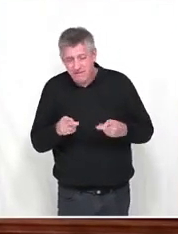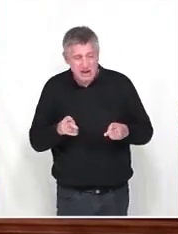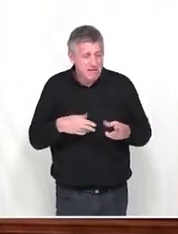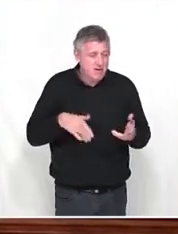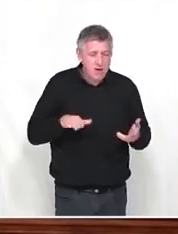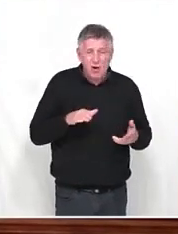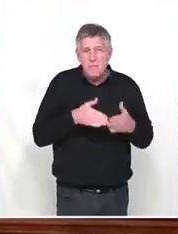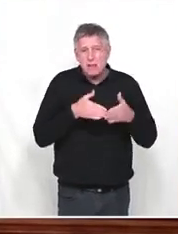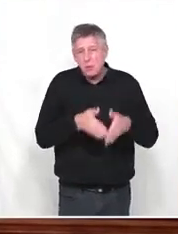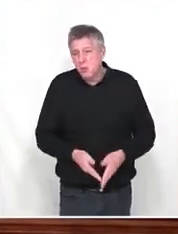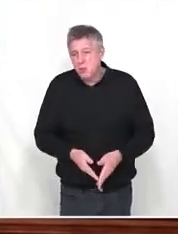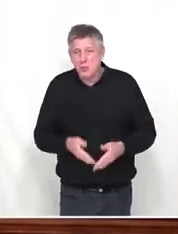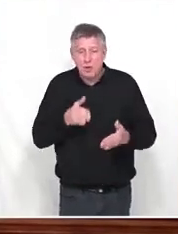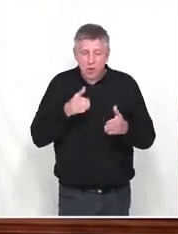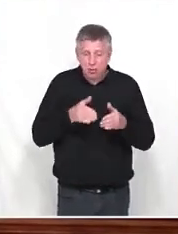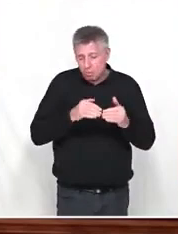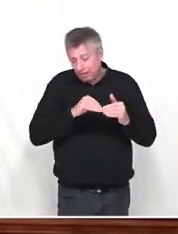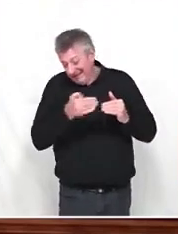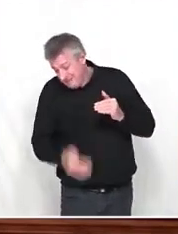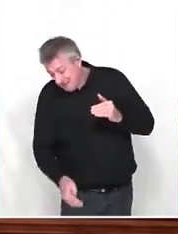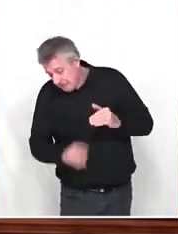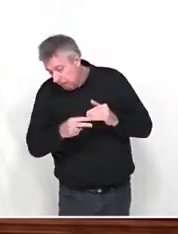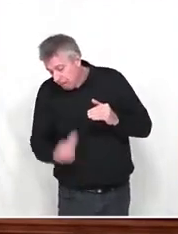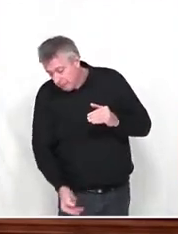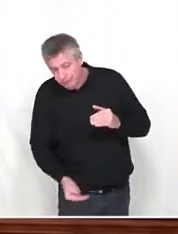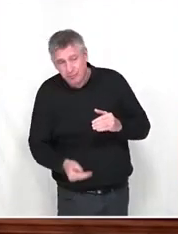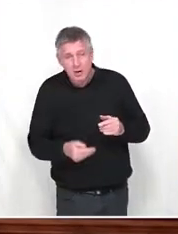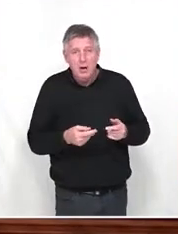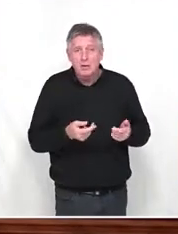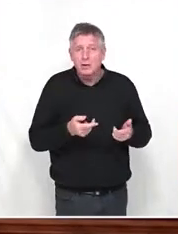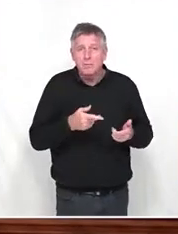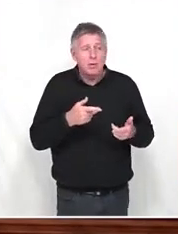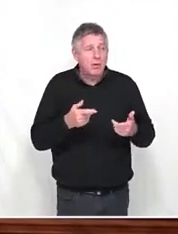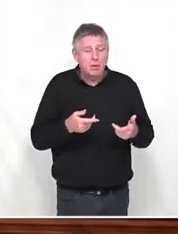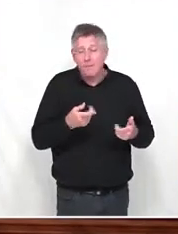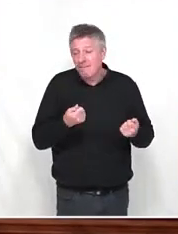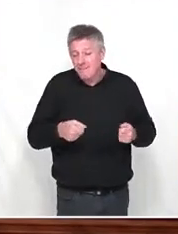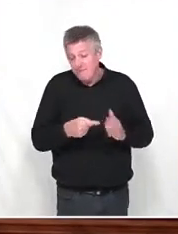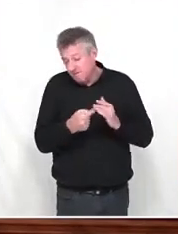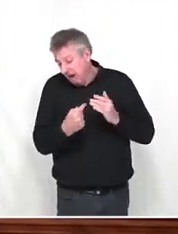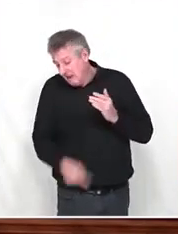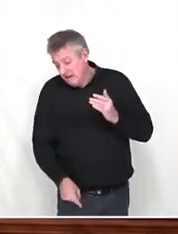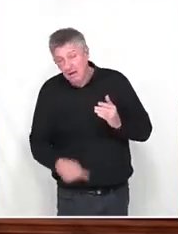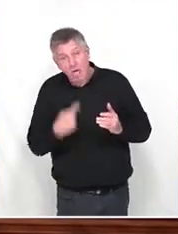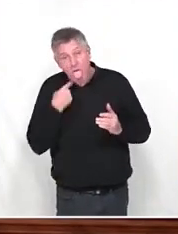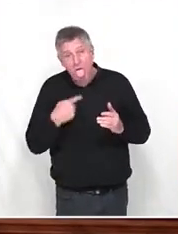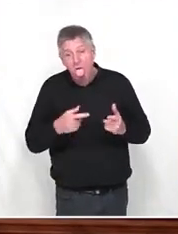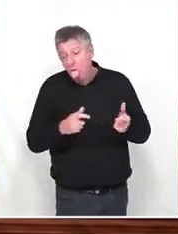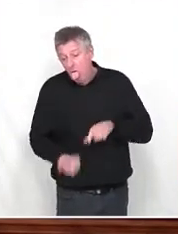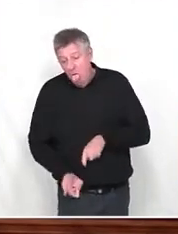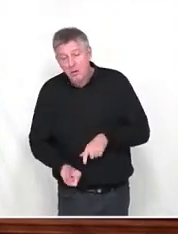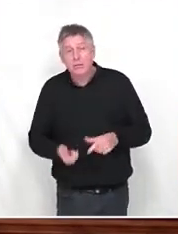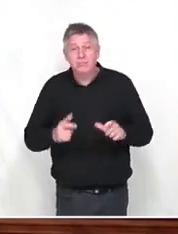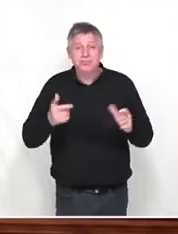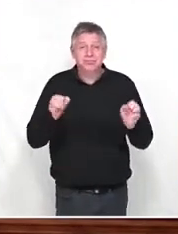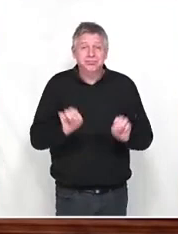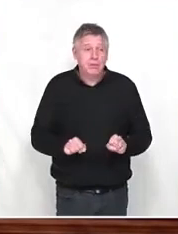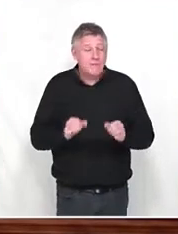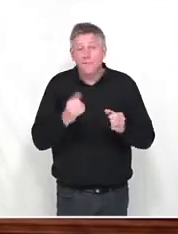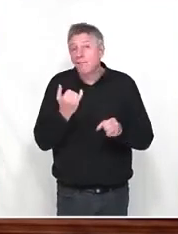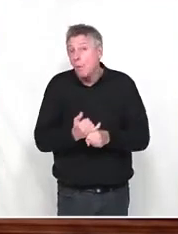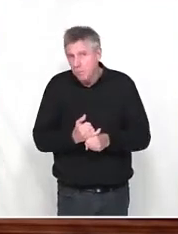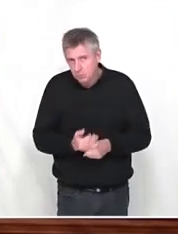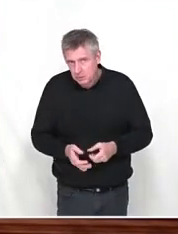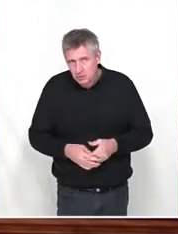bateau coule, qu'on est au bord de la faillite. C'est totalement faux. Au prix d'une gestion rigoureuse dans un contexte très dur,